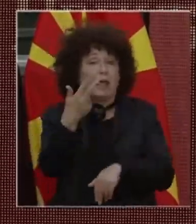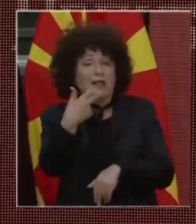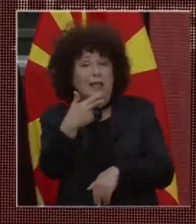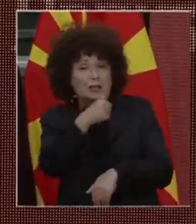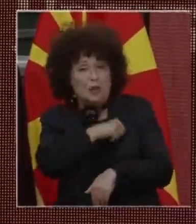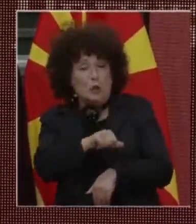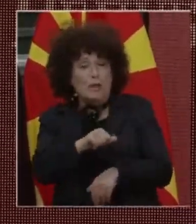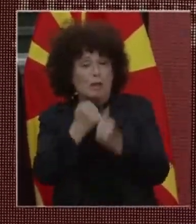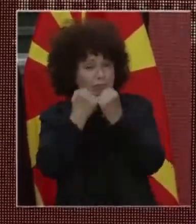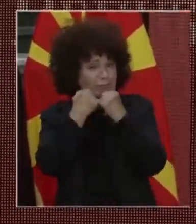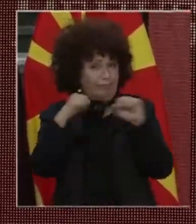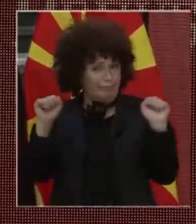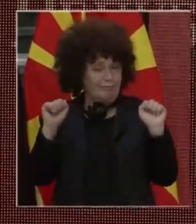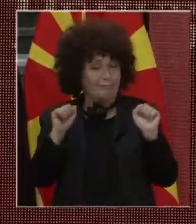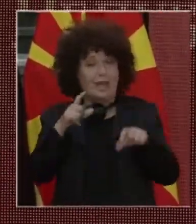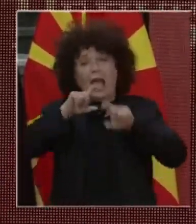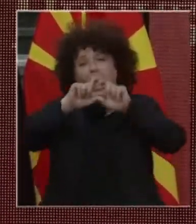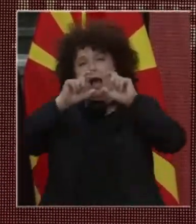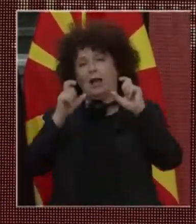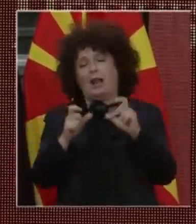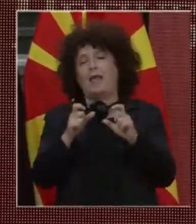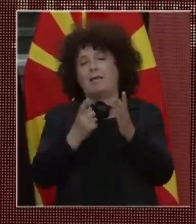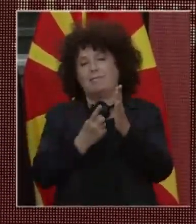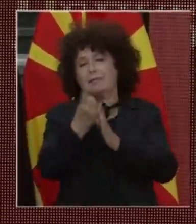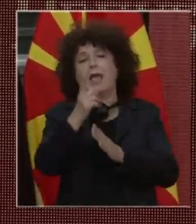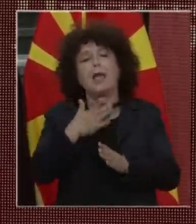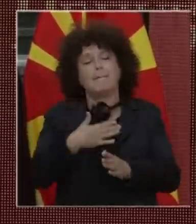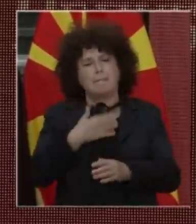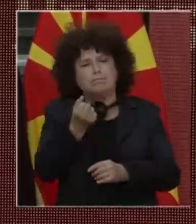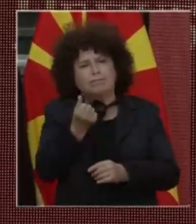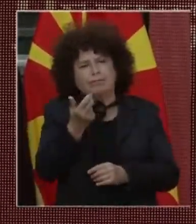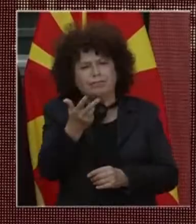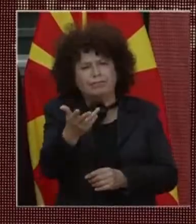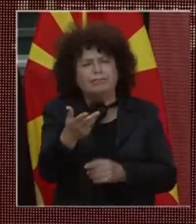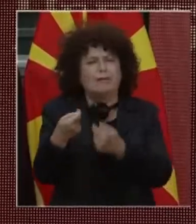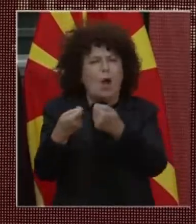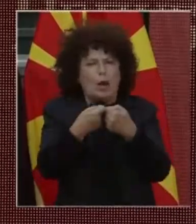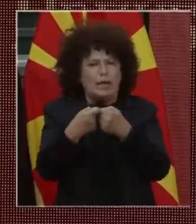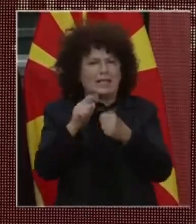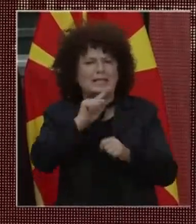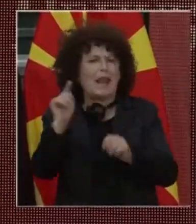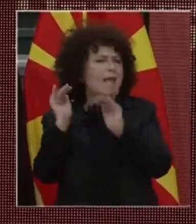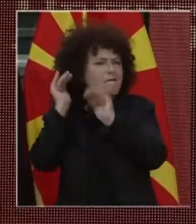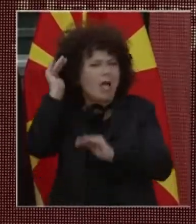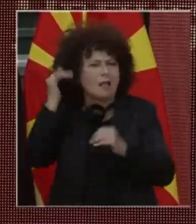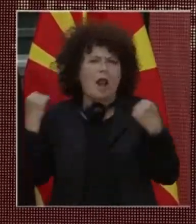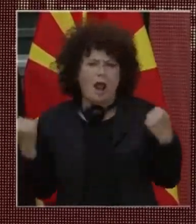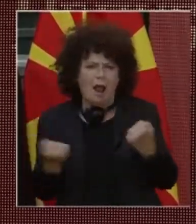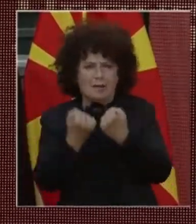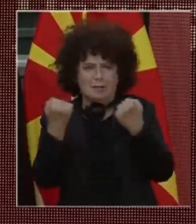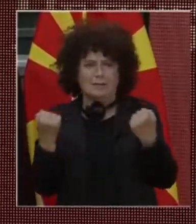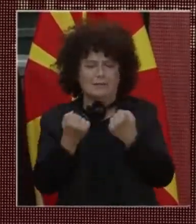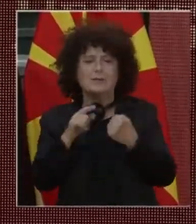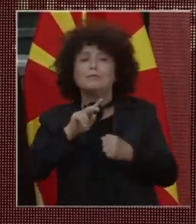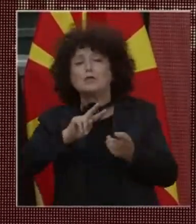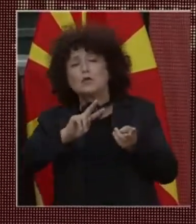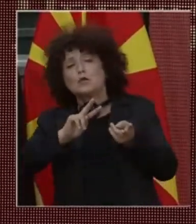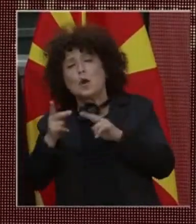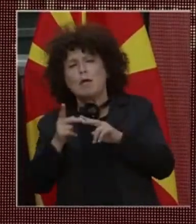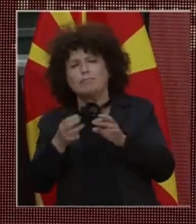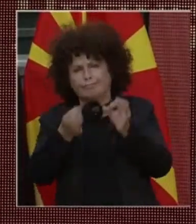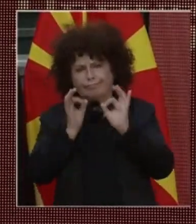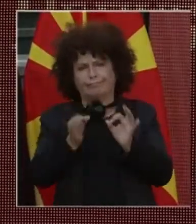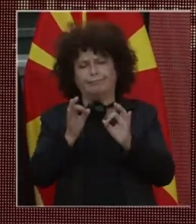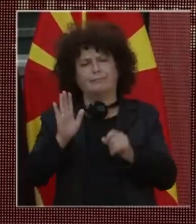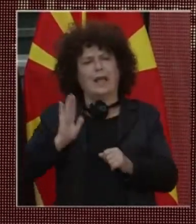децении независност, крајниот ефект е дека имаме бројни невладени организации, активни, со други зборови